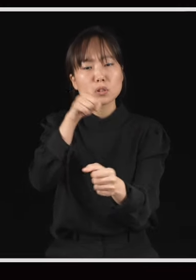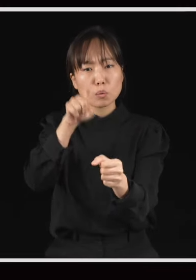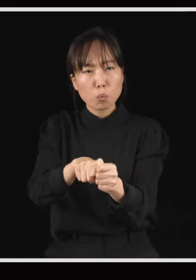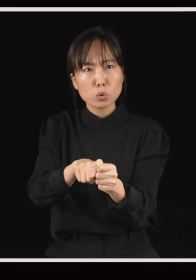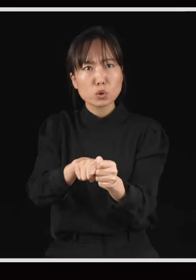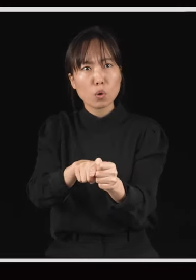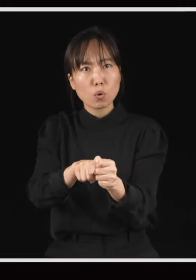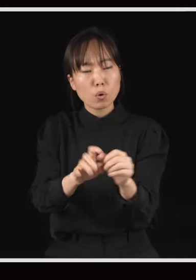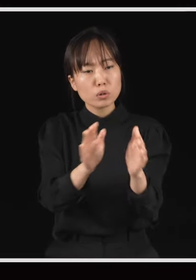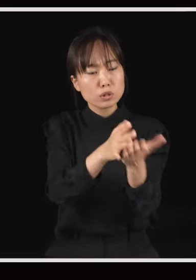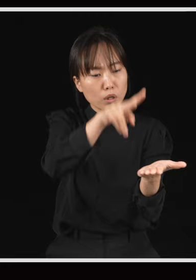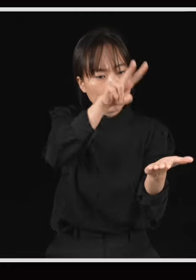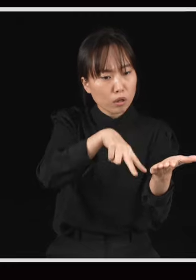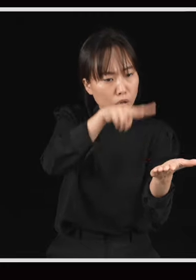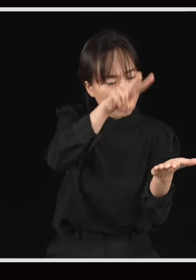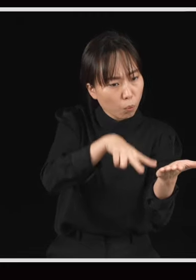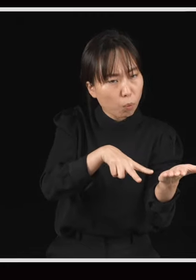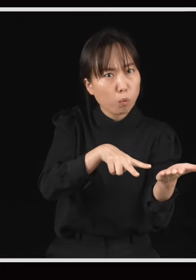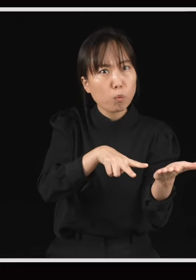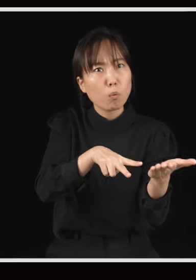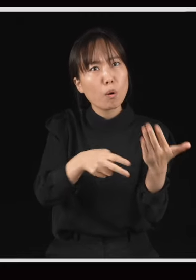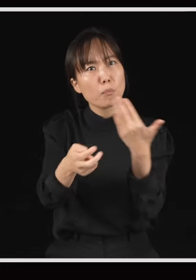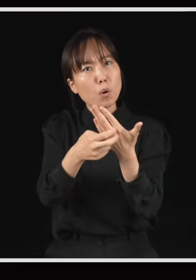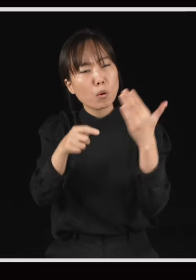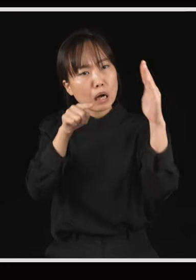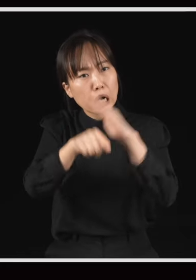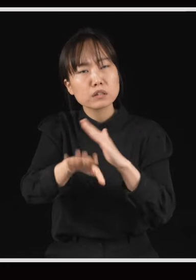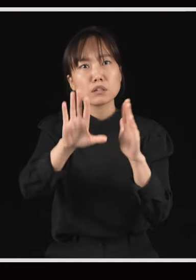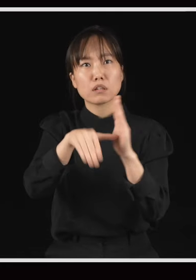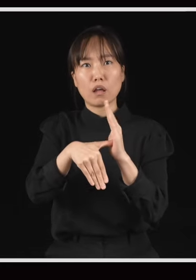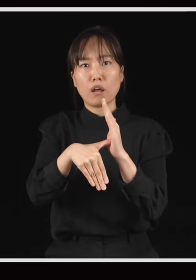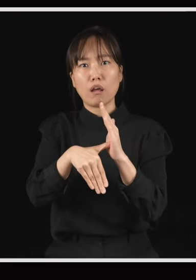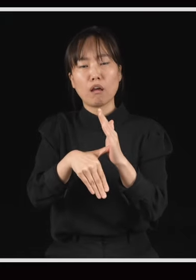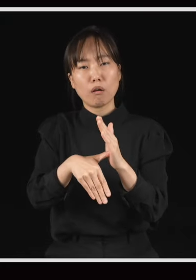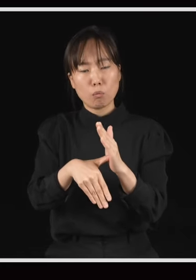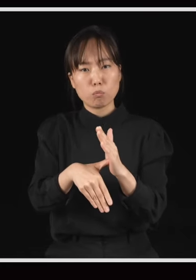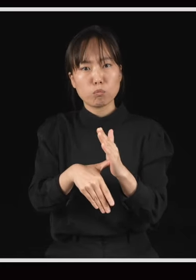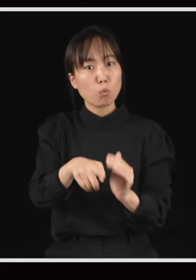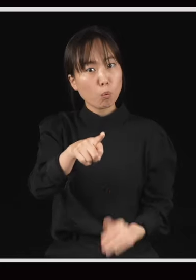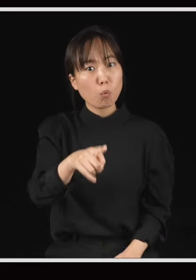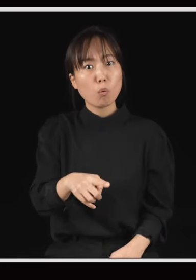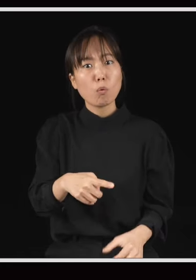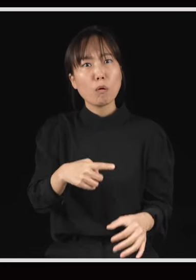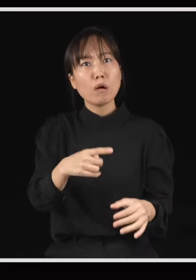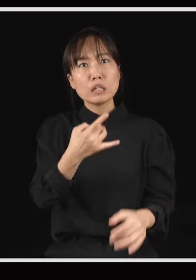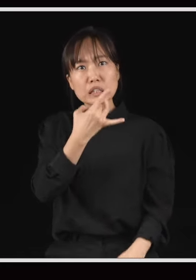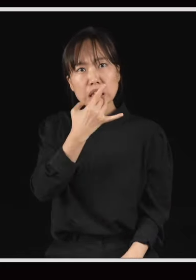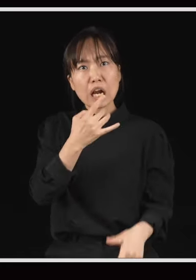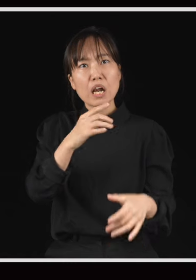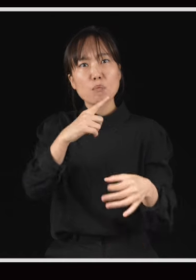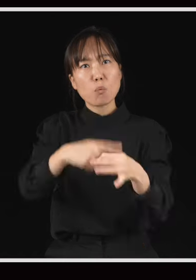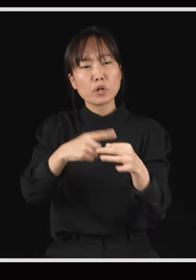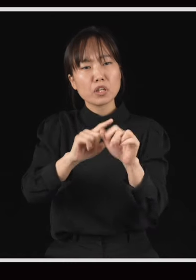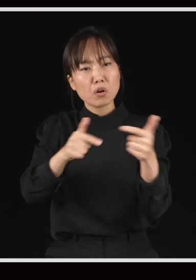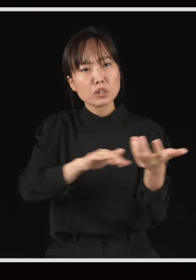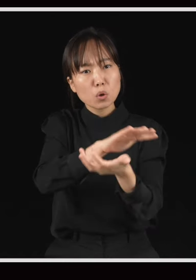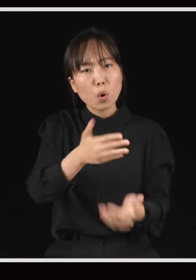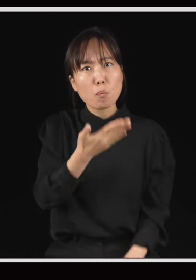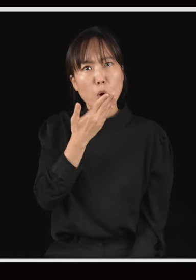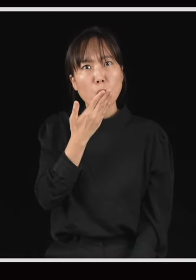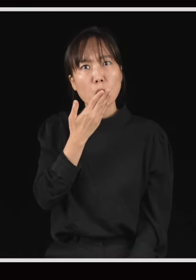교정을 이렇게 막 울부짖는 책이나 또는 선생님들은 결과, 예를 들어서 잡곡밥을